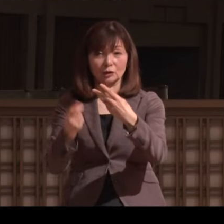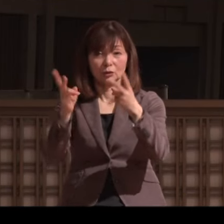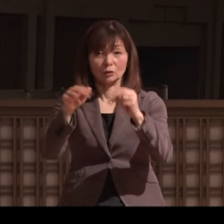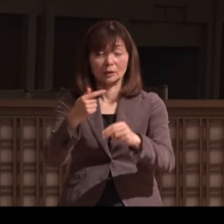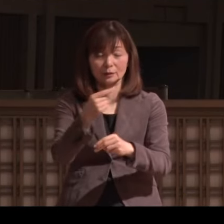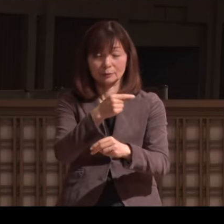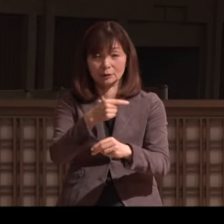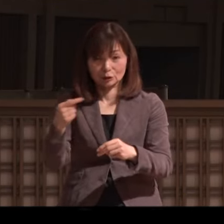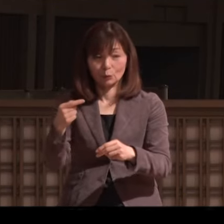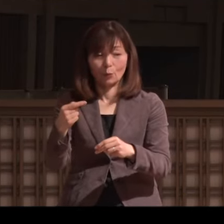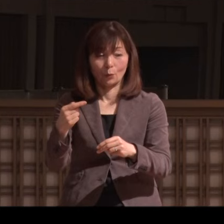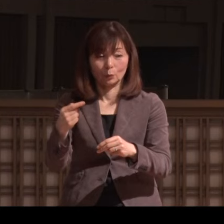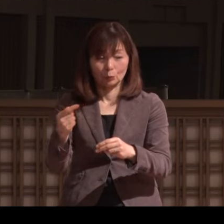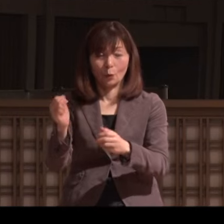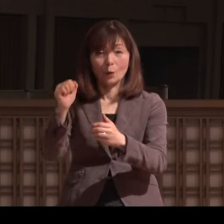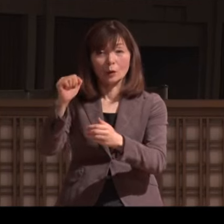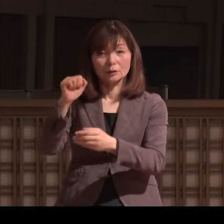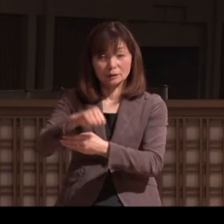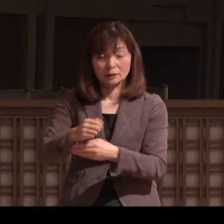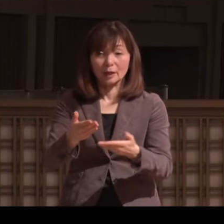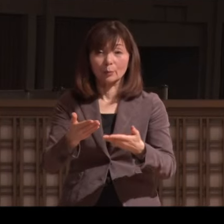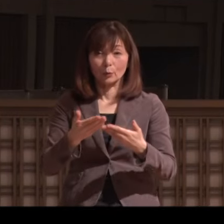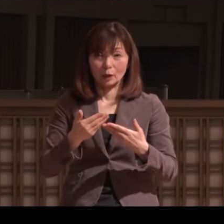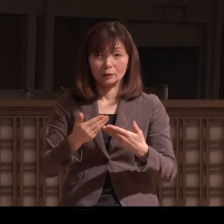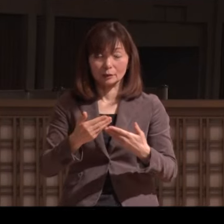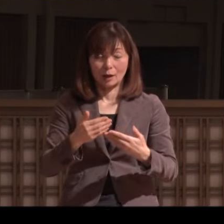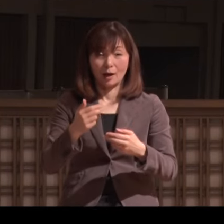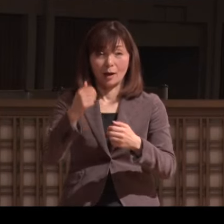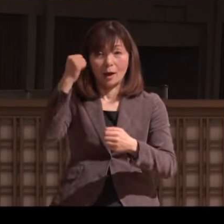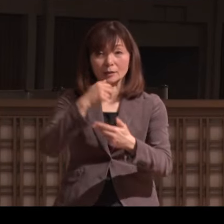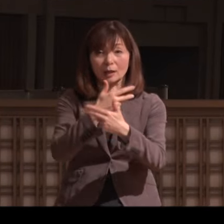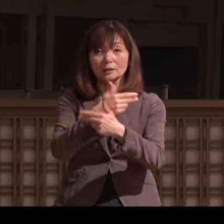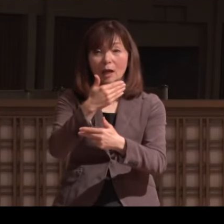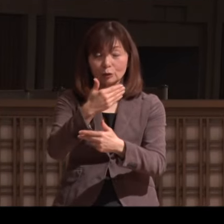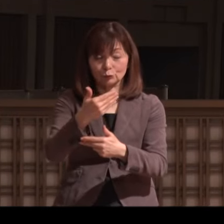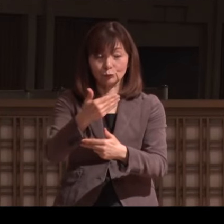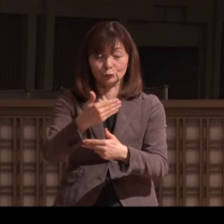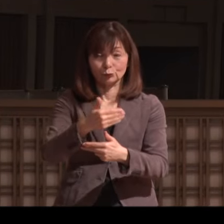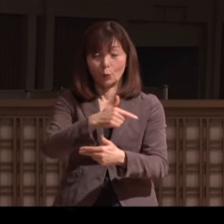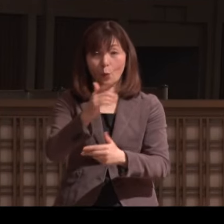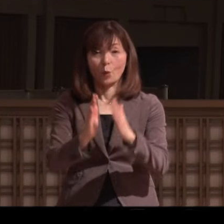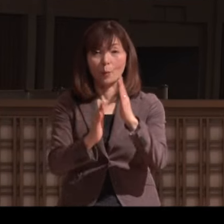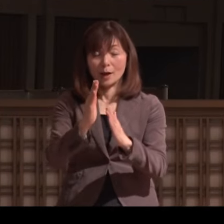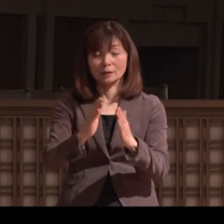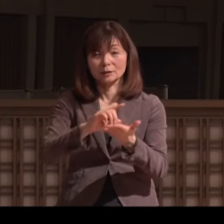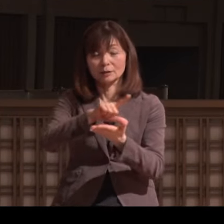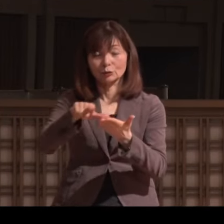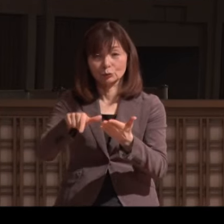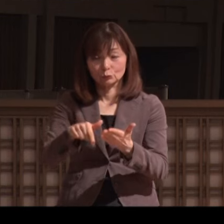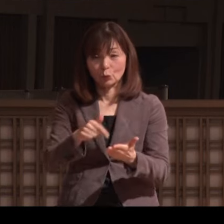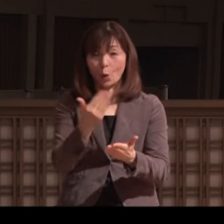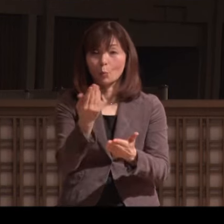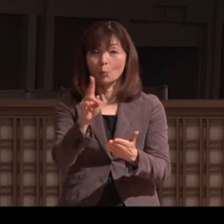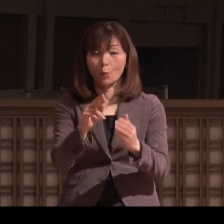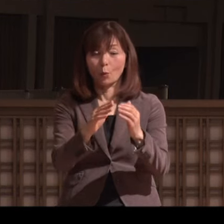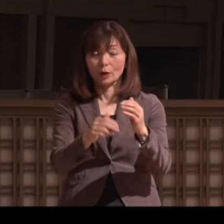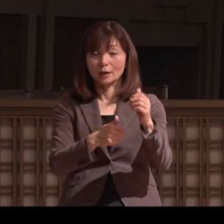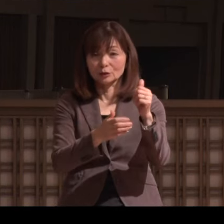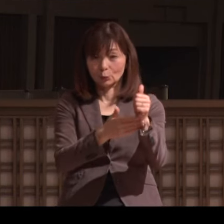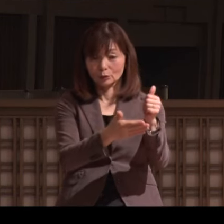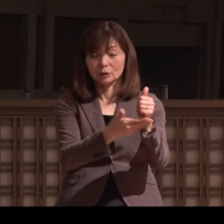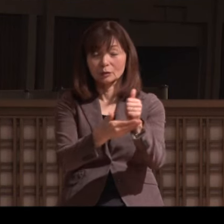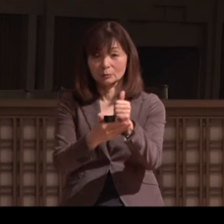え認定受けられた朝木卓大林シクの防会長にお越しいただいておりますのでえ後ほど詳しくえ活動をご紹介して